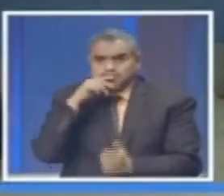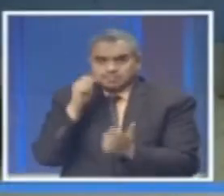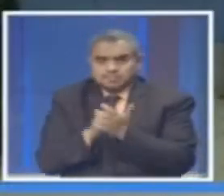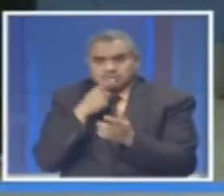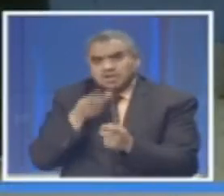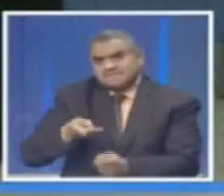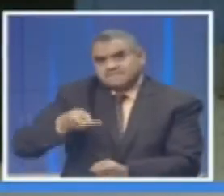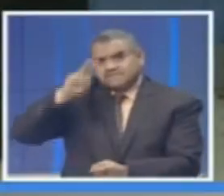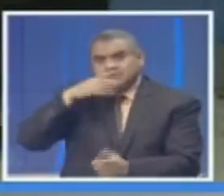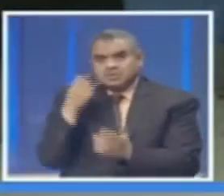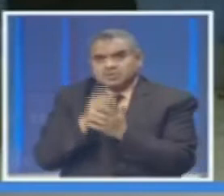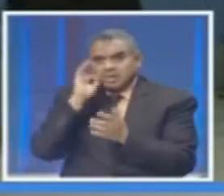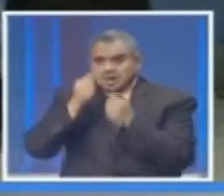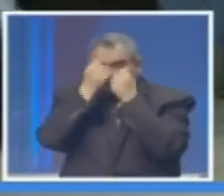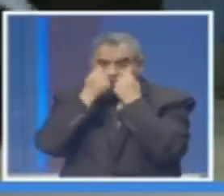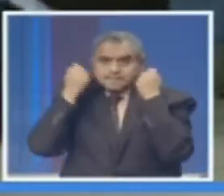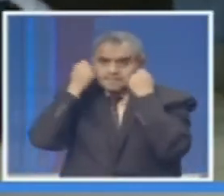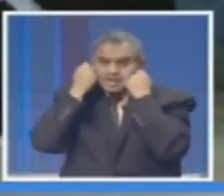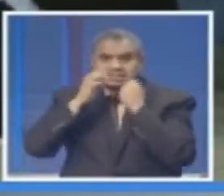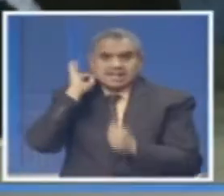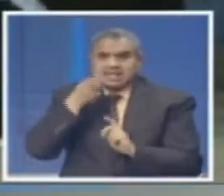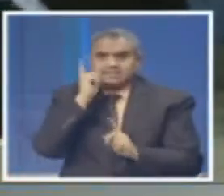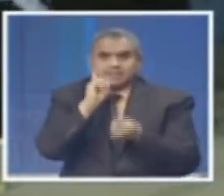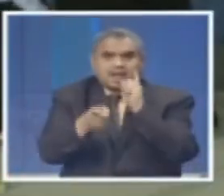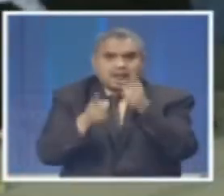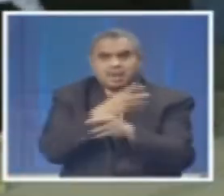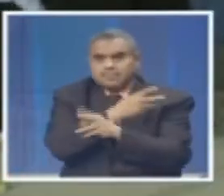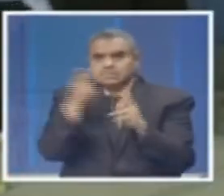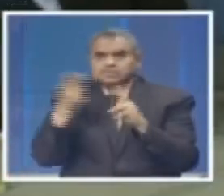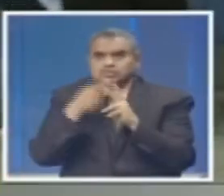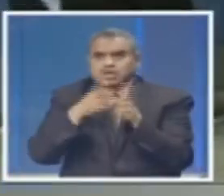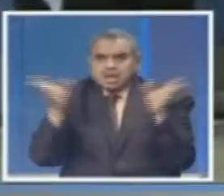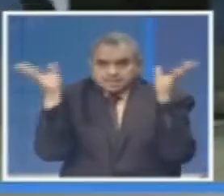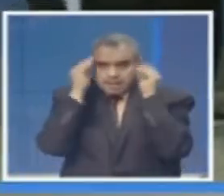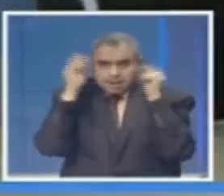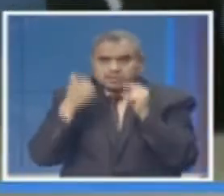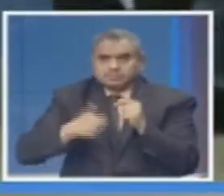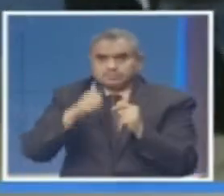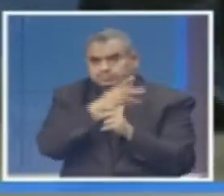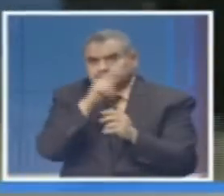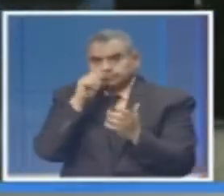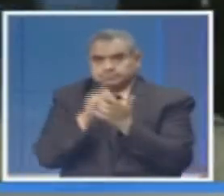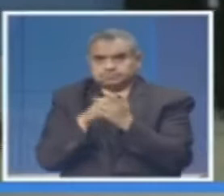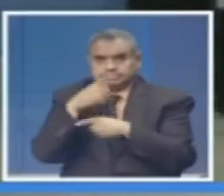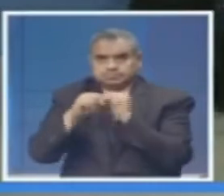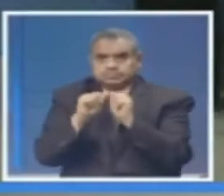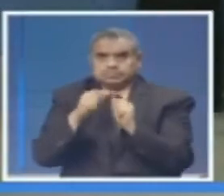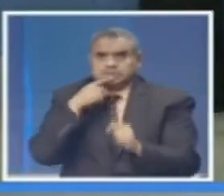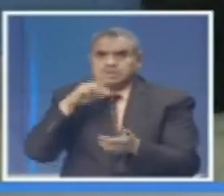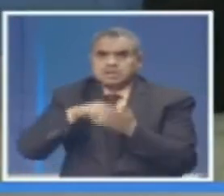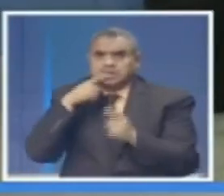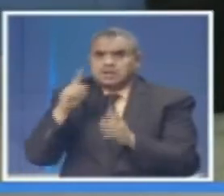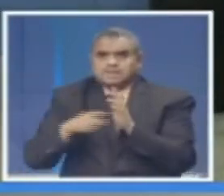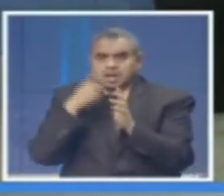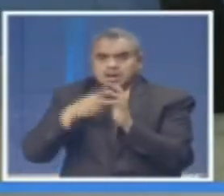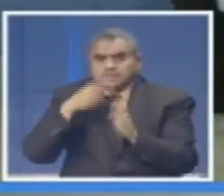اكتر بلبس الماسك وكده، والناس اكيد يعني عندها وعي كافي يعني. وطبعا في اللي هي الرساله الصوتيه دي من وقت لاخر